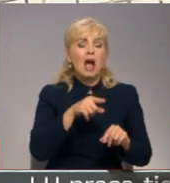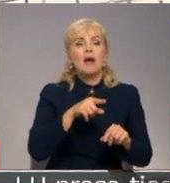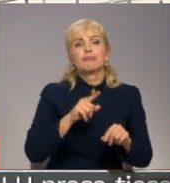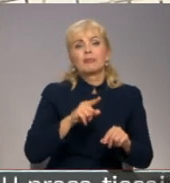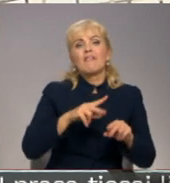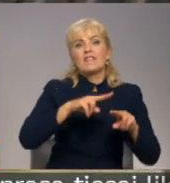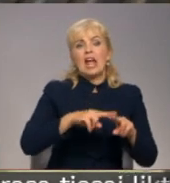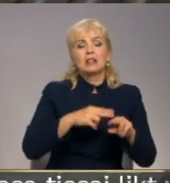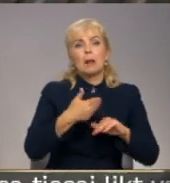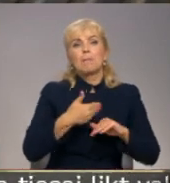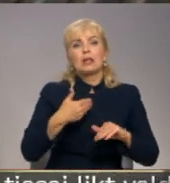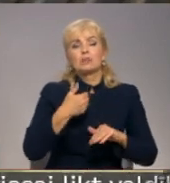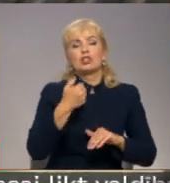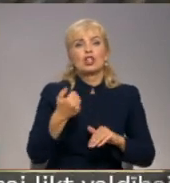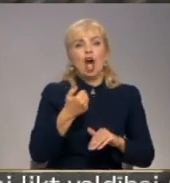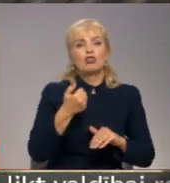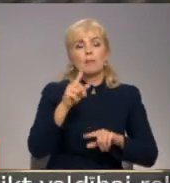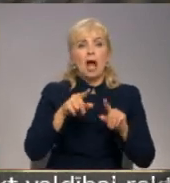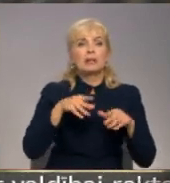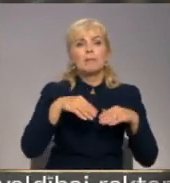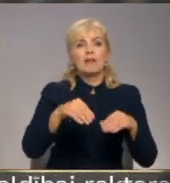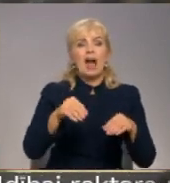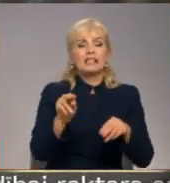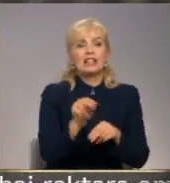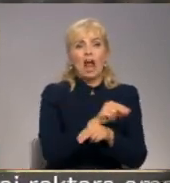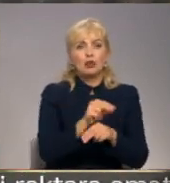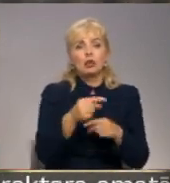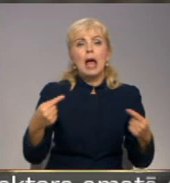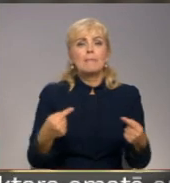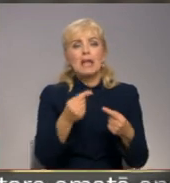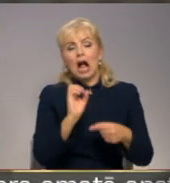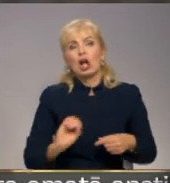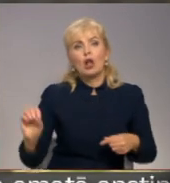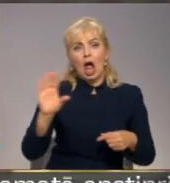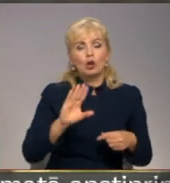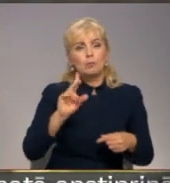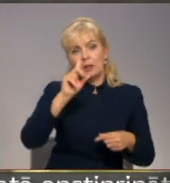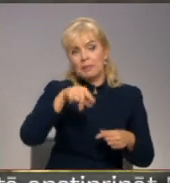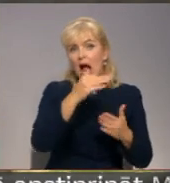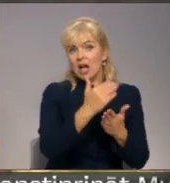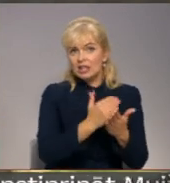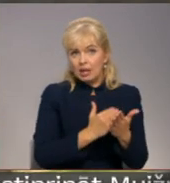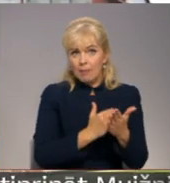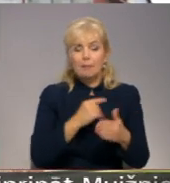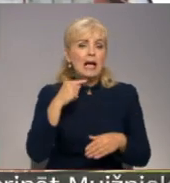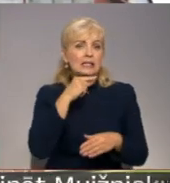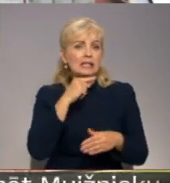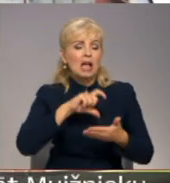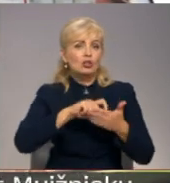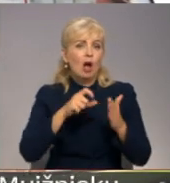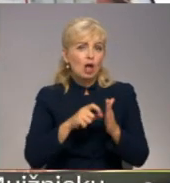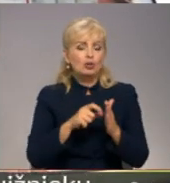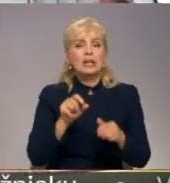vietā pirms dažiem gadiem tika veikta rekonstrukcija, to pielāgojot Eiropas Savienības prasībām. Cēsu izolatorā šobrīd